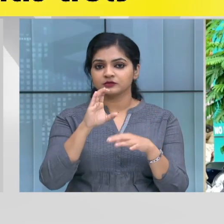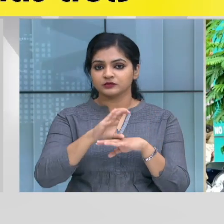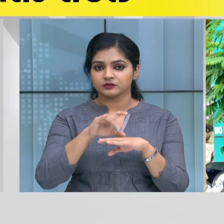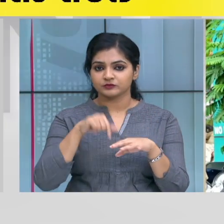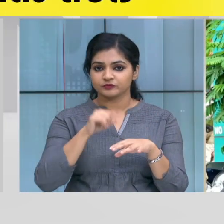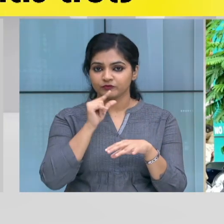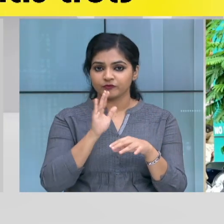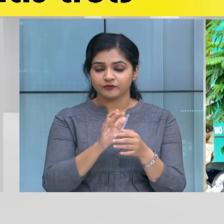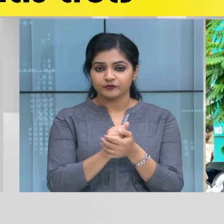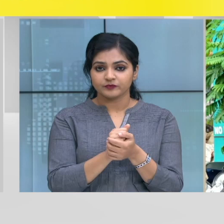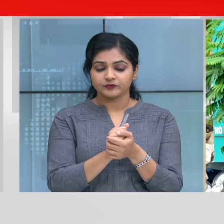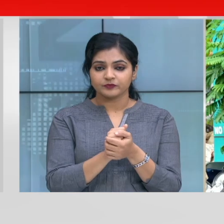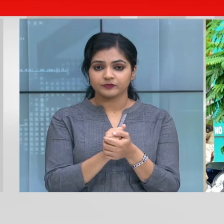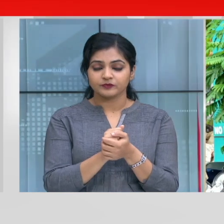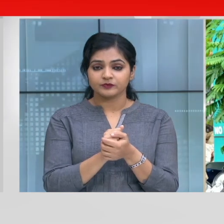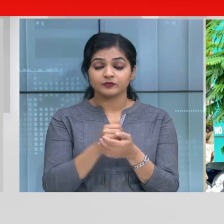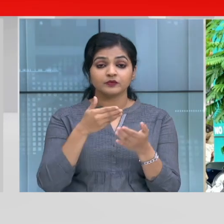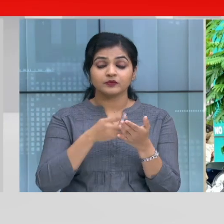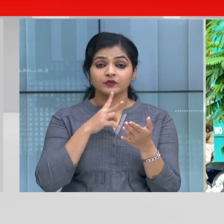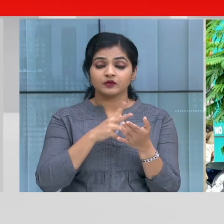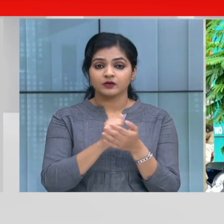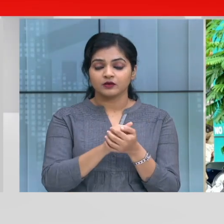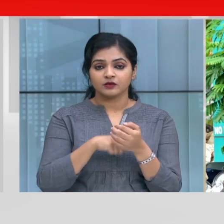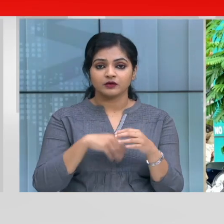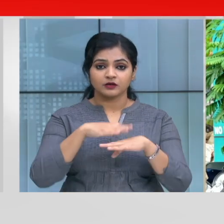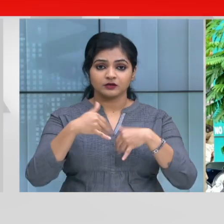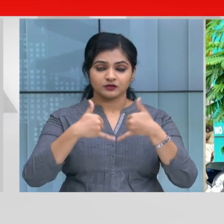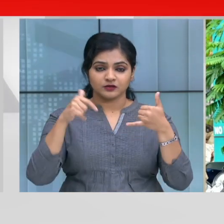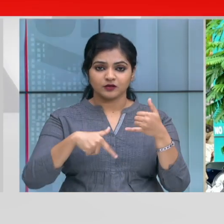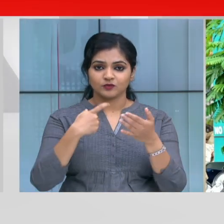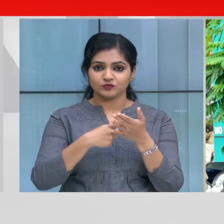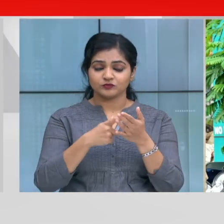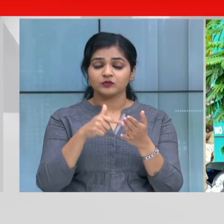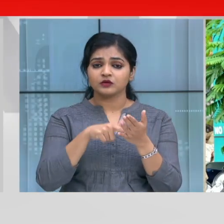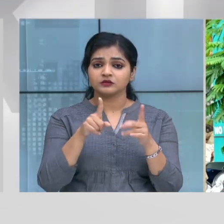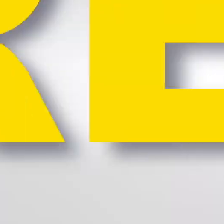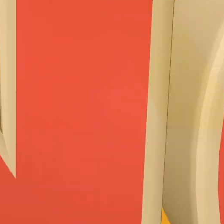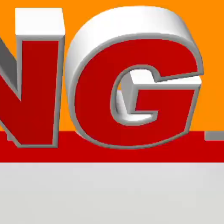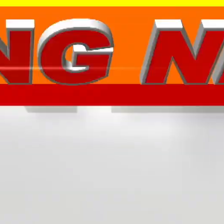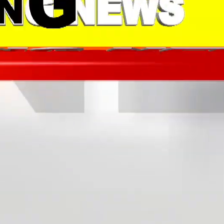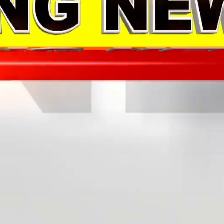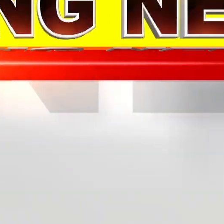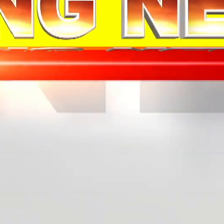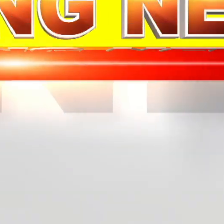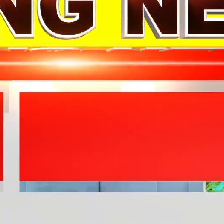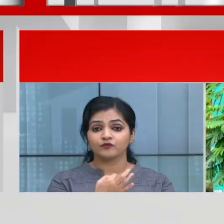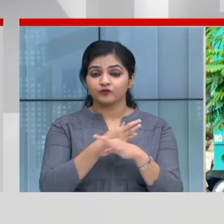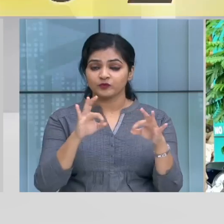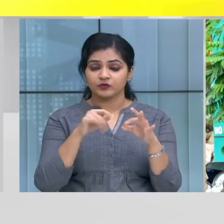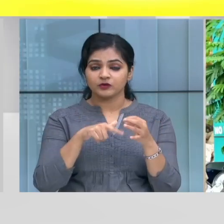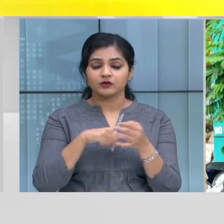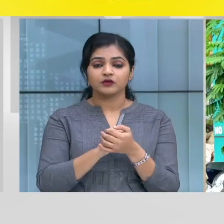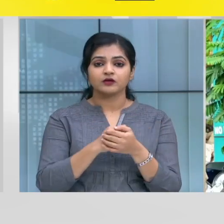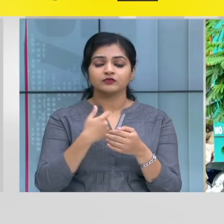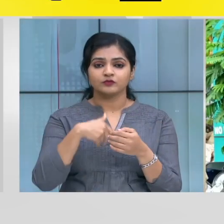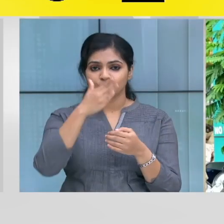അതായത് ഭരണഘടനാ മൂല്യങ്ങൾ സംരക്ഷിക്കപ്പെടണം, അതോടൊപ്പം തന്നെ സ്വാതന്ത്ര്യം, സമത്വം, മതേതരത്വം തുടങ്ങിയ മൂല്യങ്ങളെല്ലാം